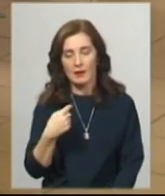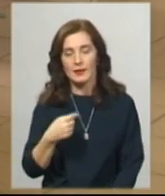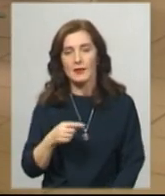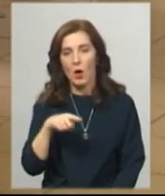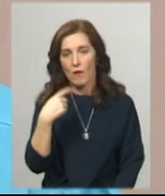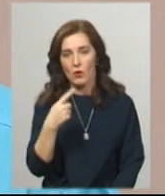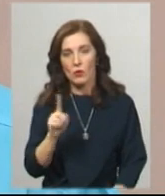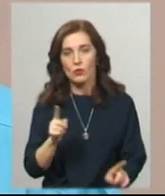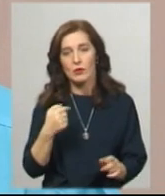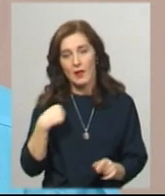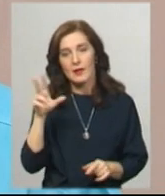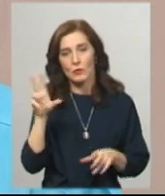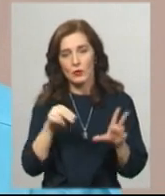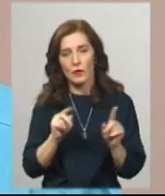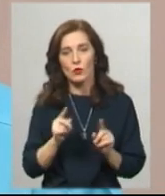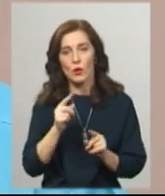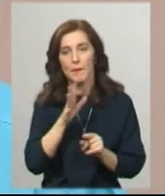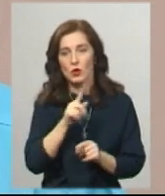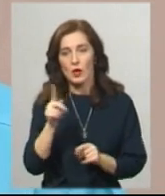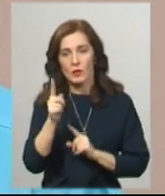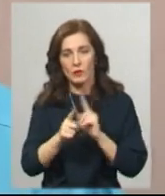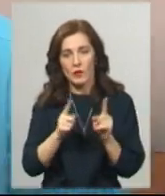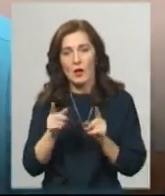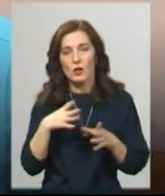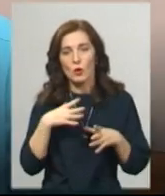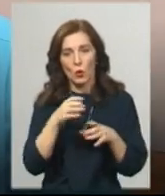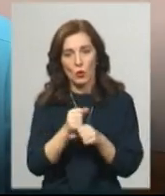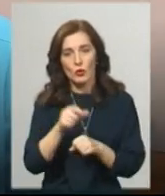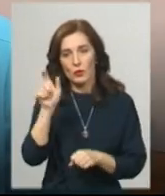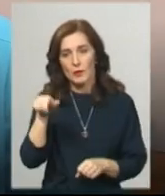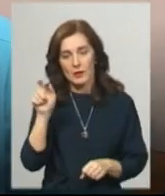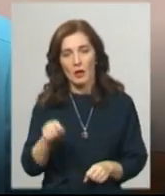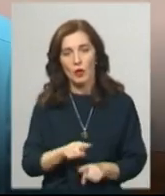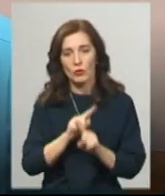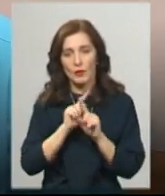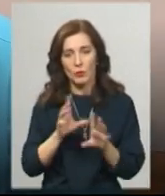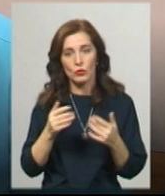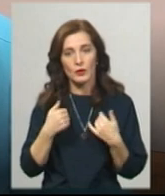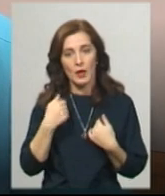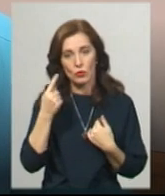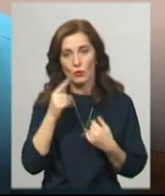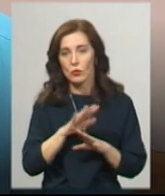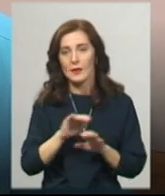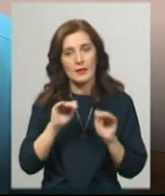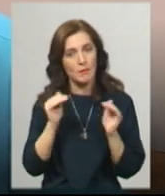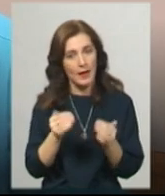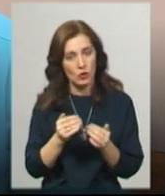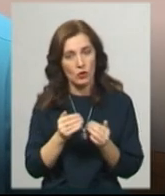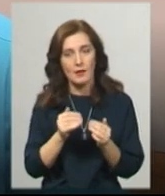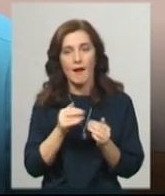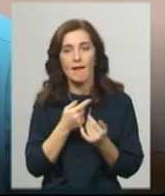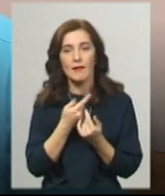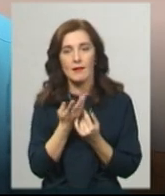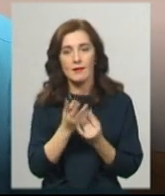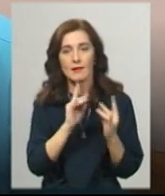Карнаух каже, сподівається, що під час реформування скорочень персоналу не буде. Я думаю, що не зменшиться кількість ліжок і